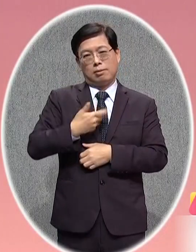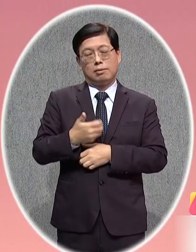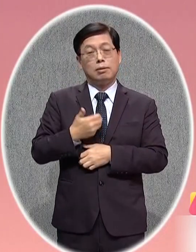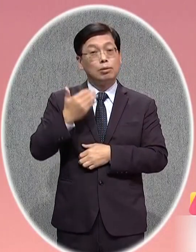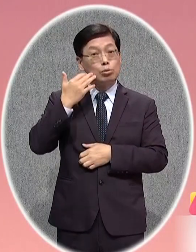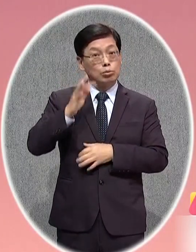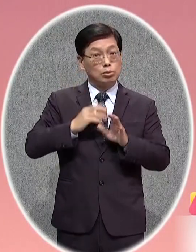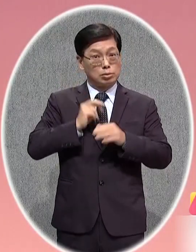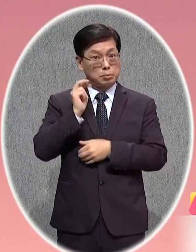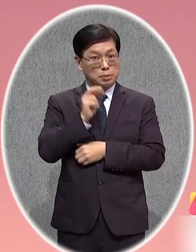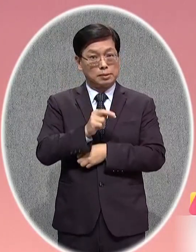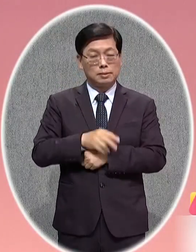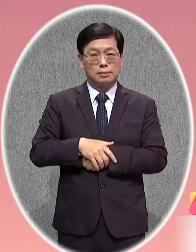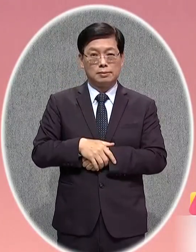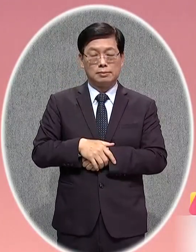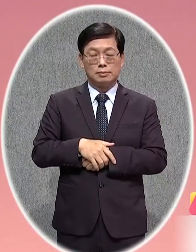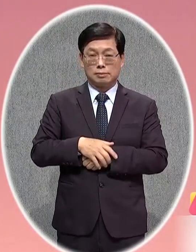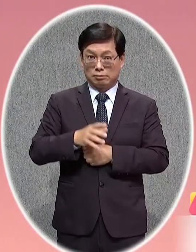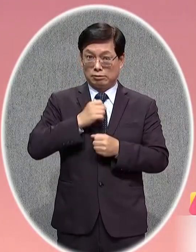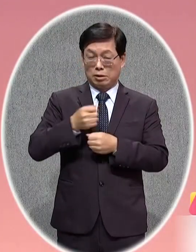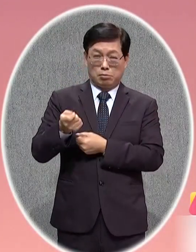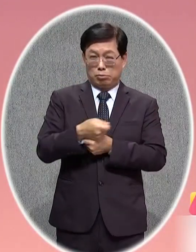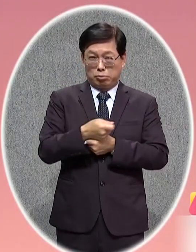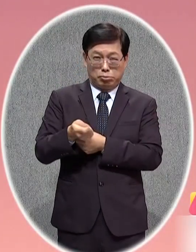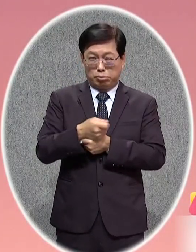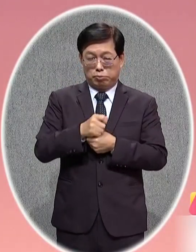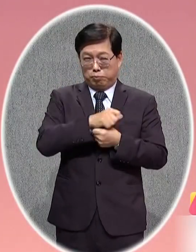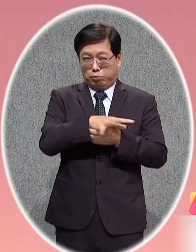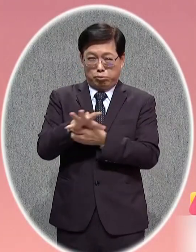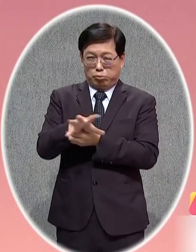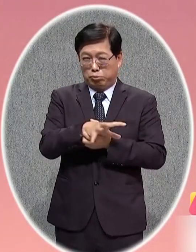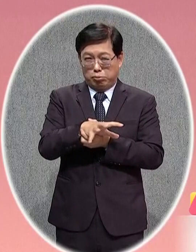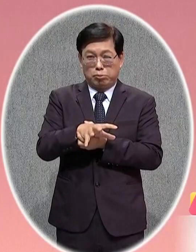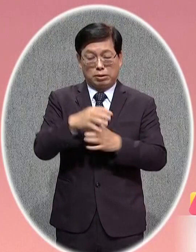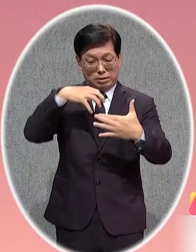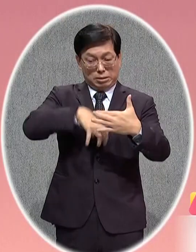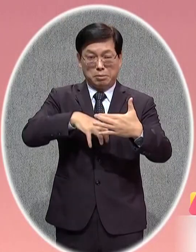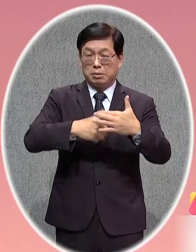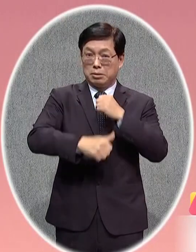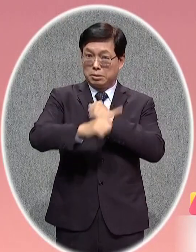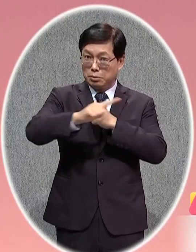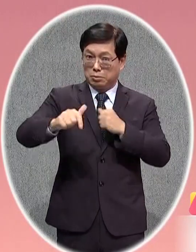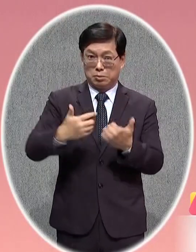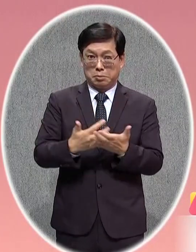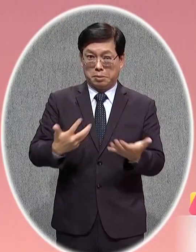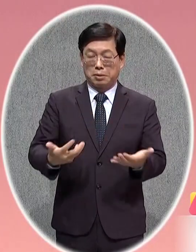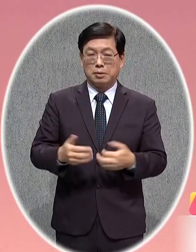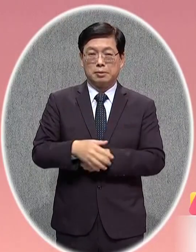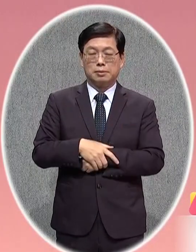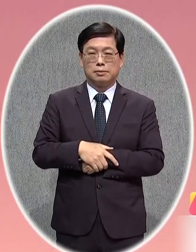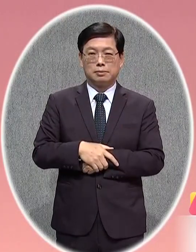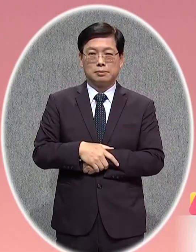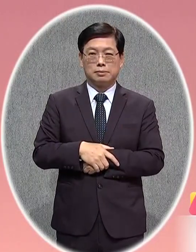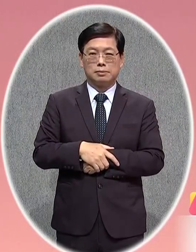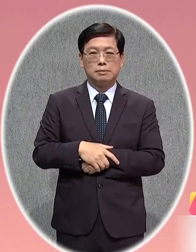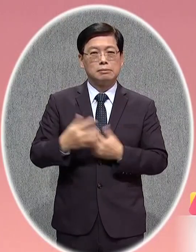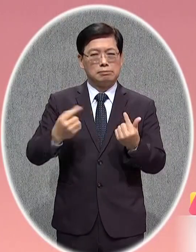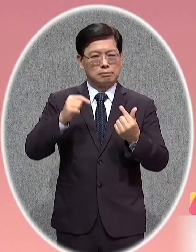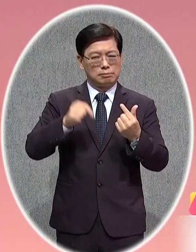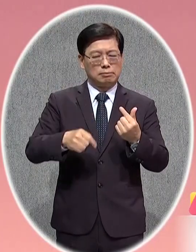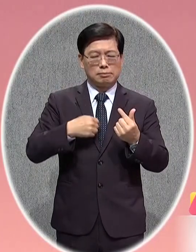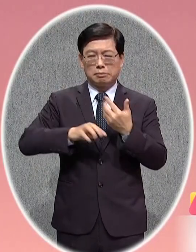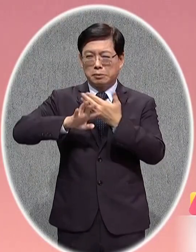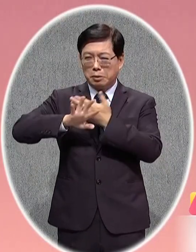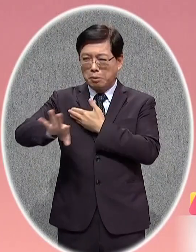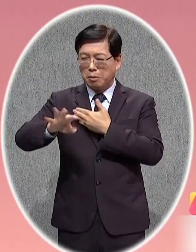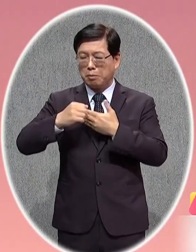如果你这个强力水柱喷下去的时候，那住在里面的生物该怎么办？所以整个我们看见